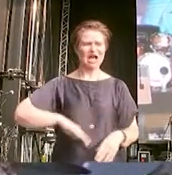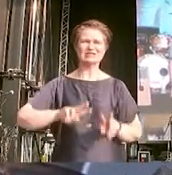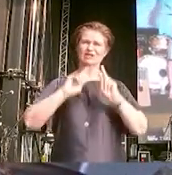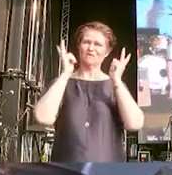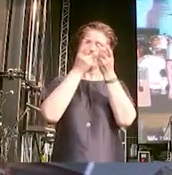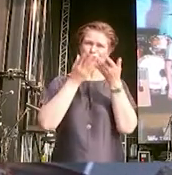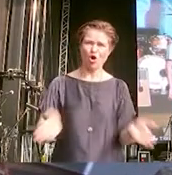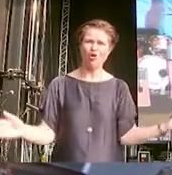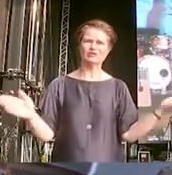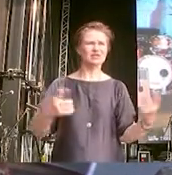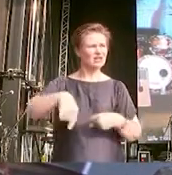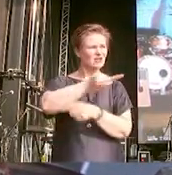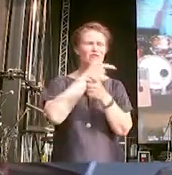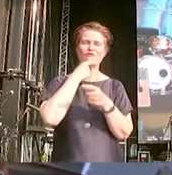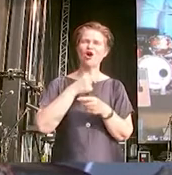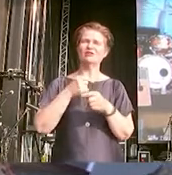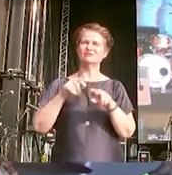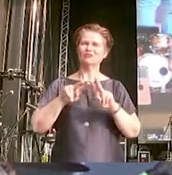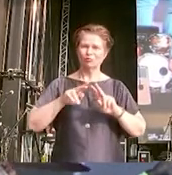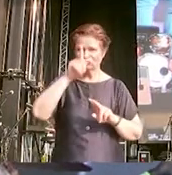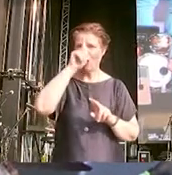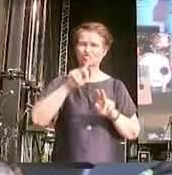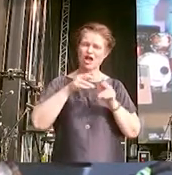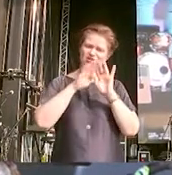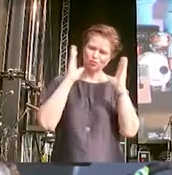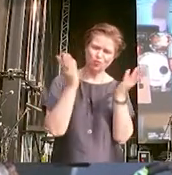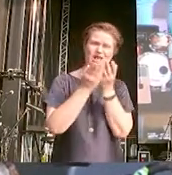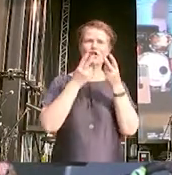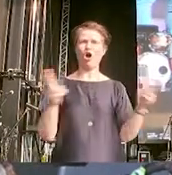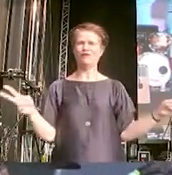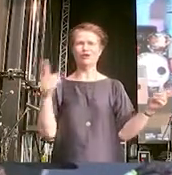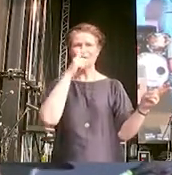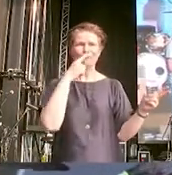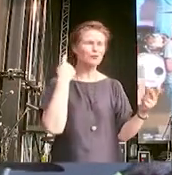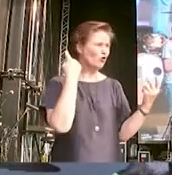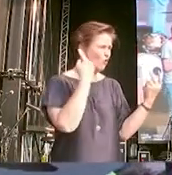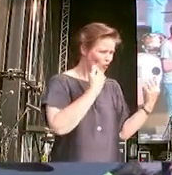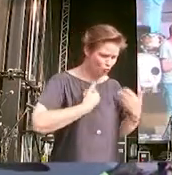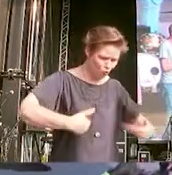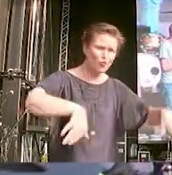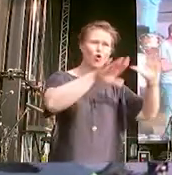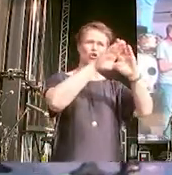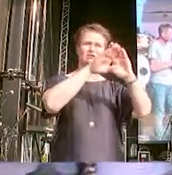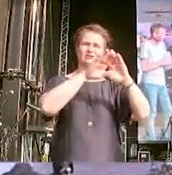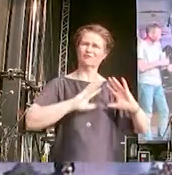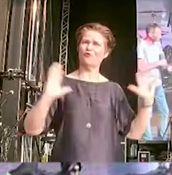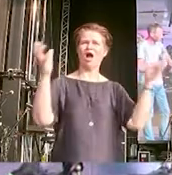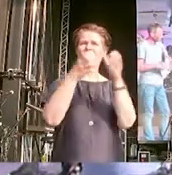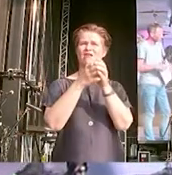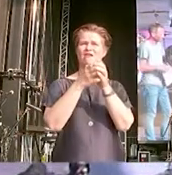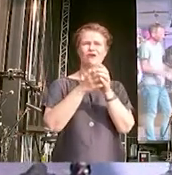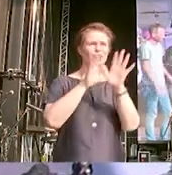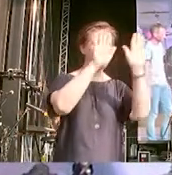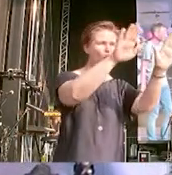ein weltoffenes Deutschland. Und nicht nur für euch oder für Flüchtlinge, sondern für uns. Und diese Menschenrechte